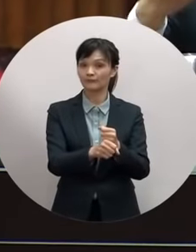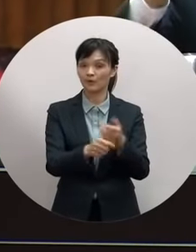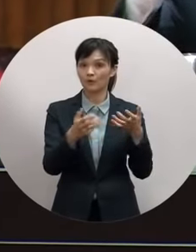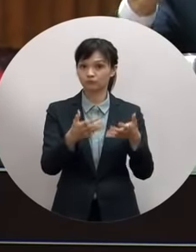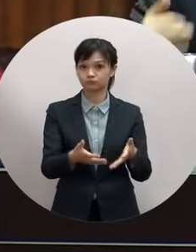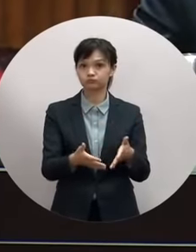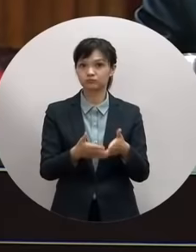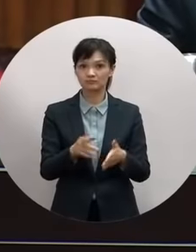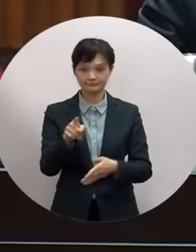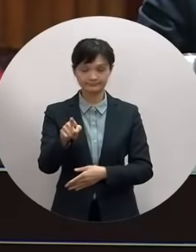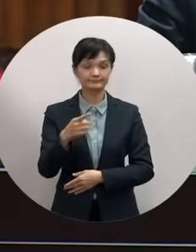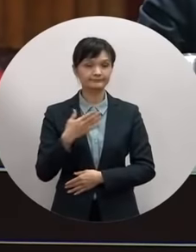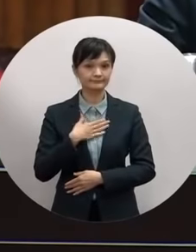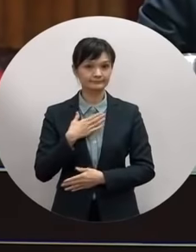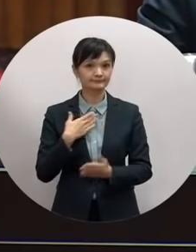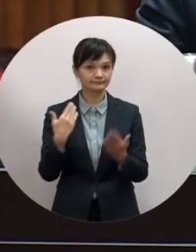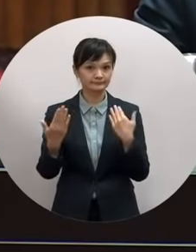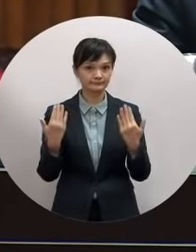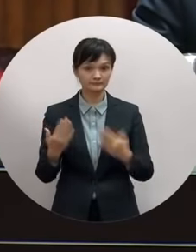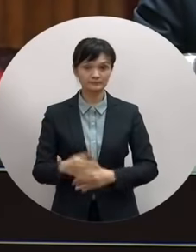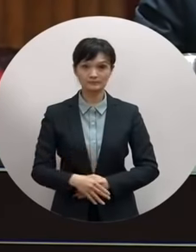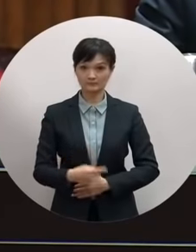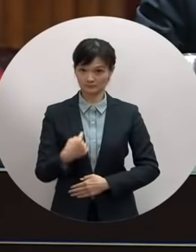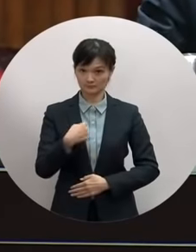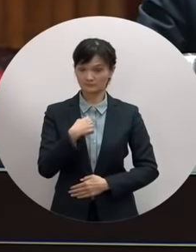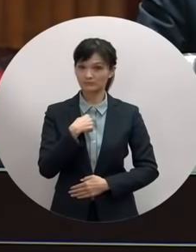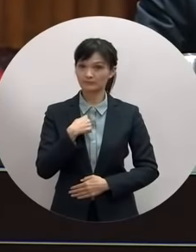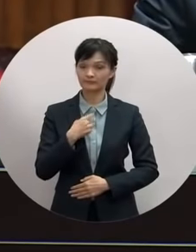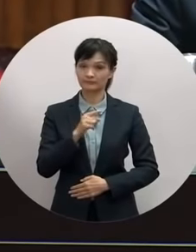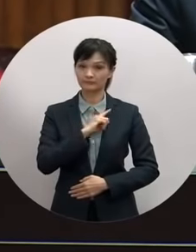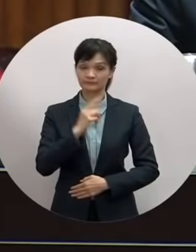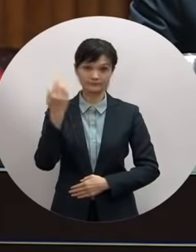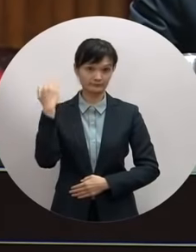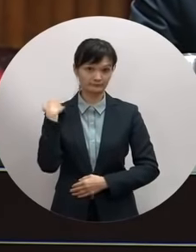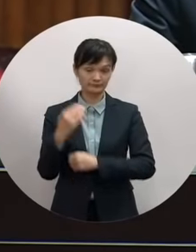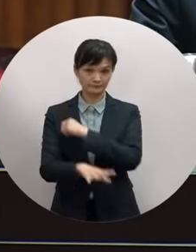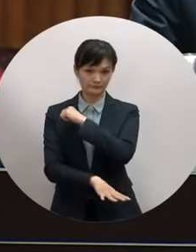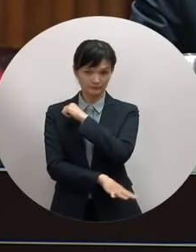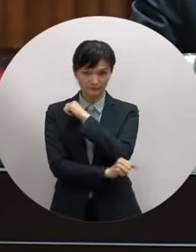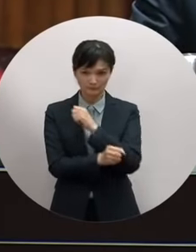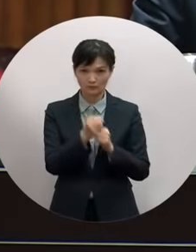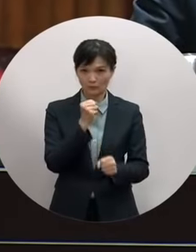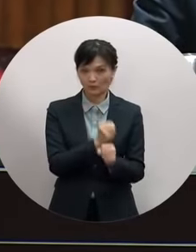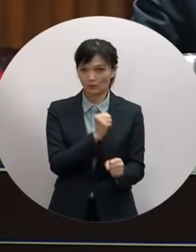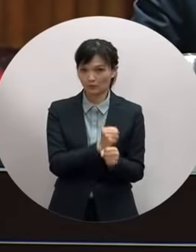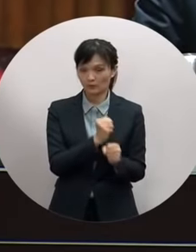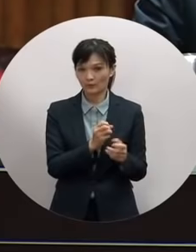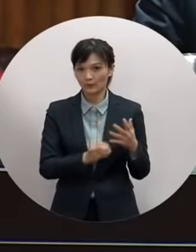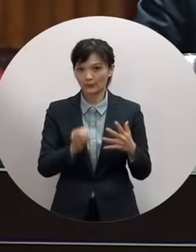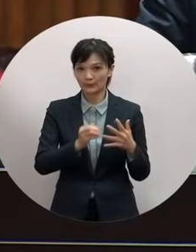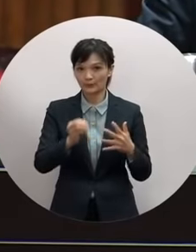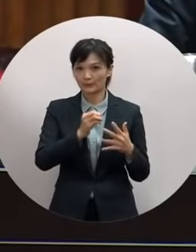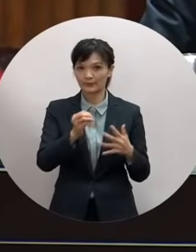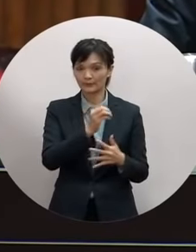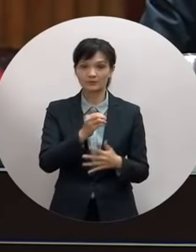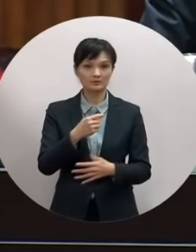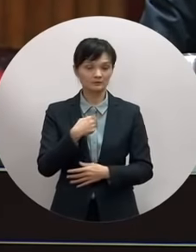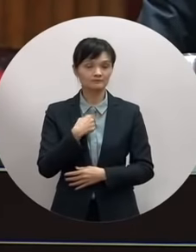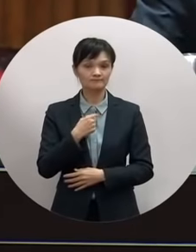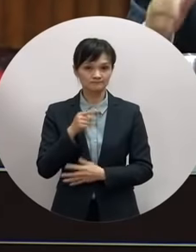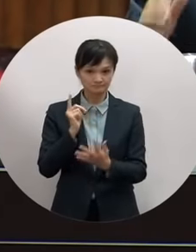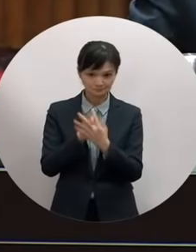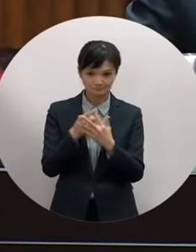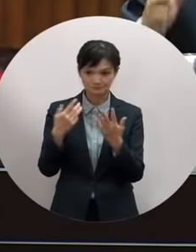你其实很了解他们。我因为从基层上来，所以我非常知道警消的辛